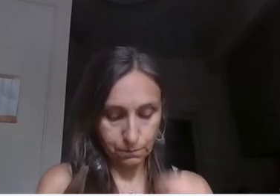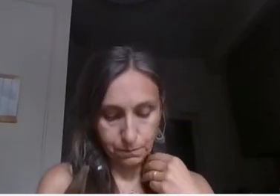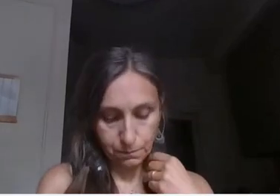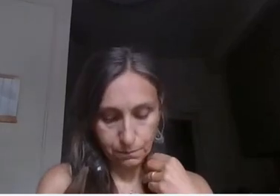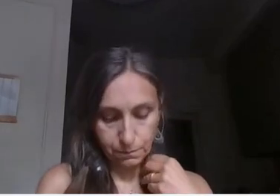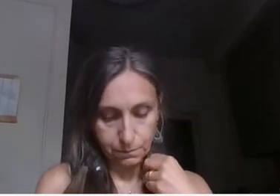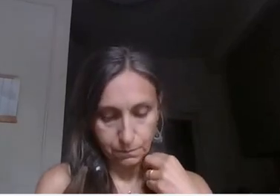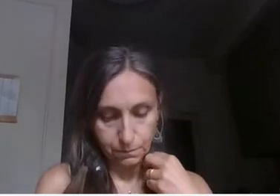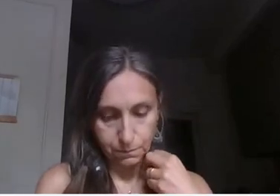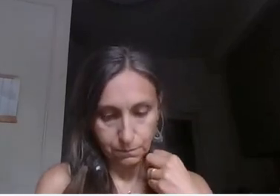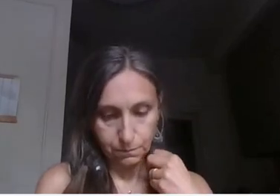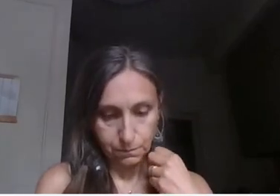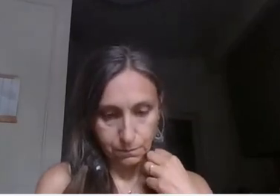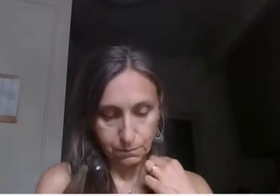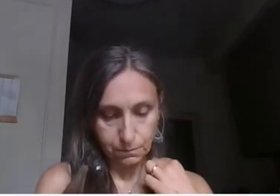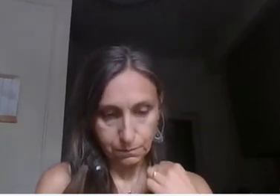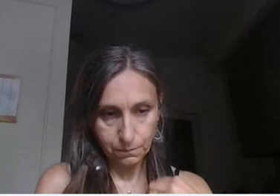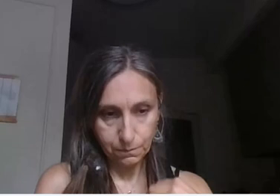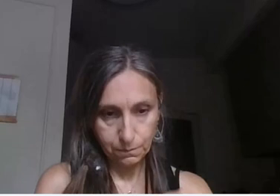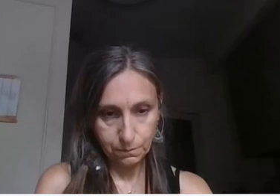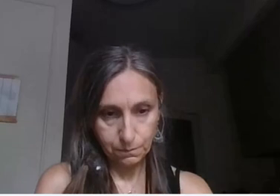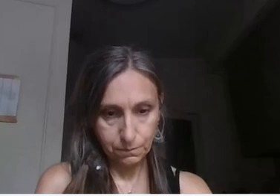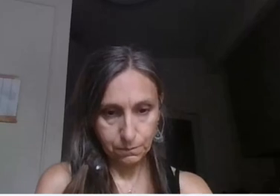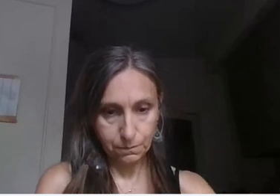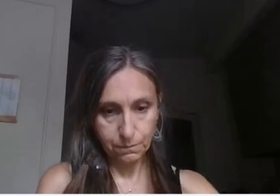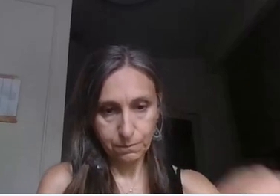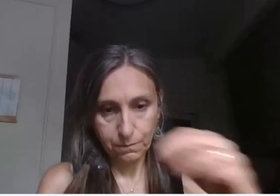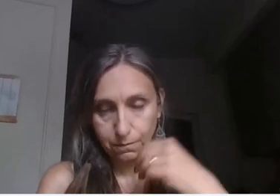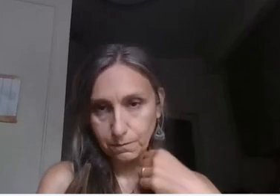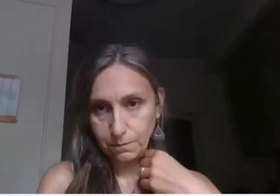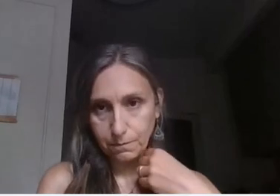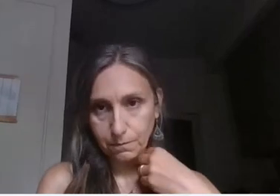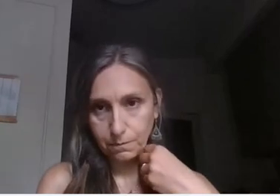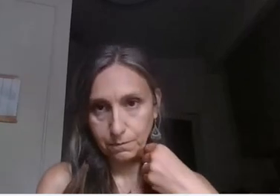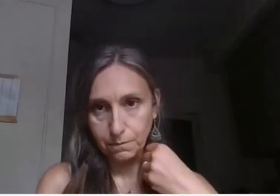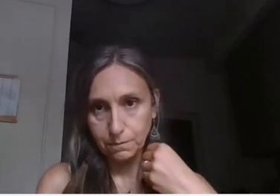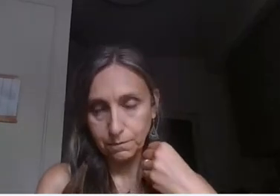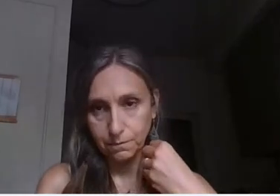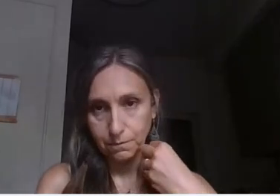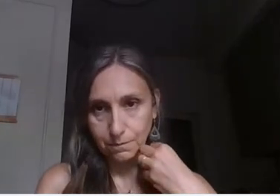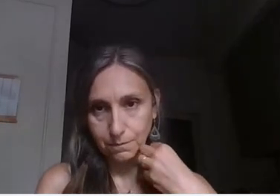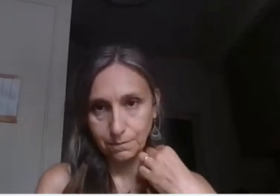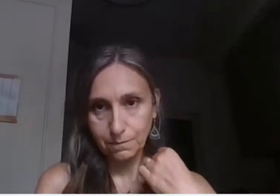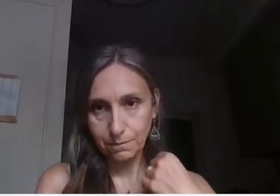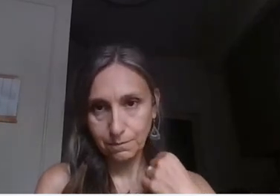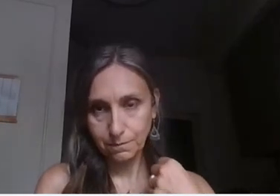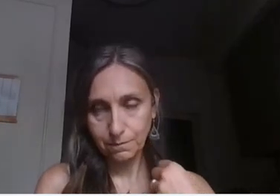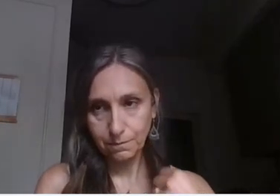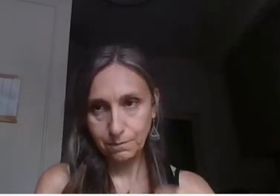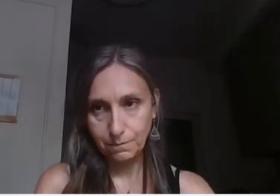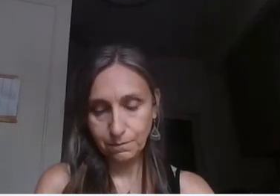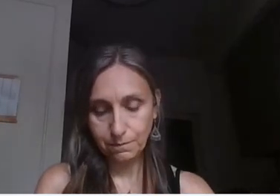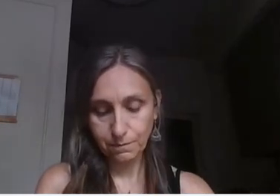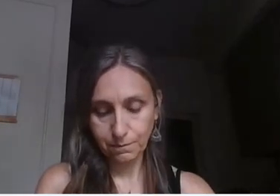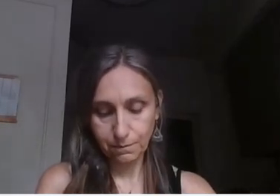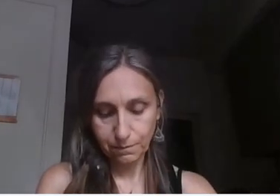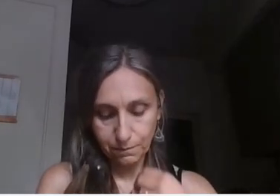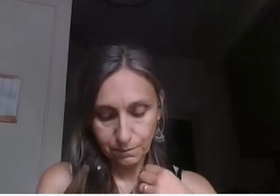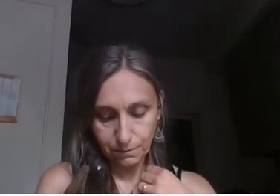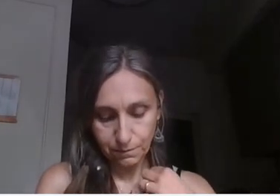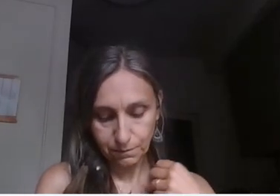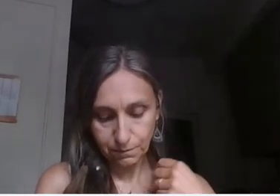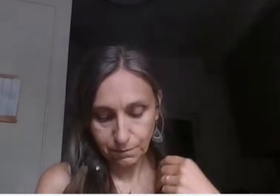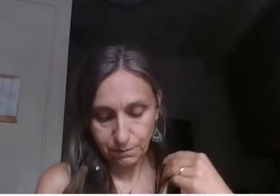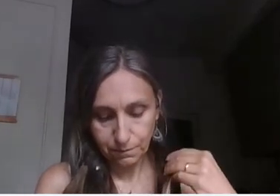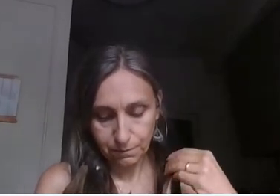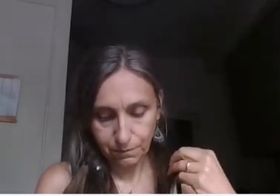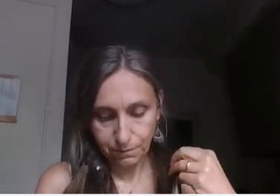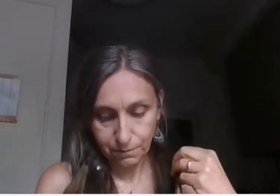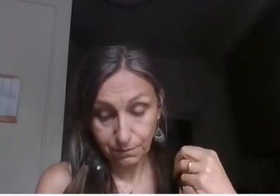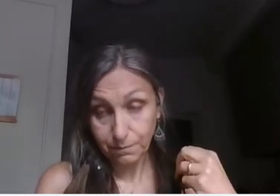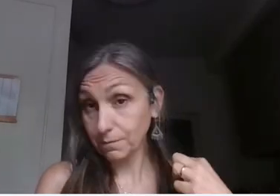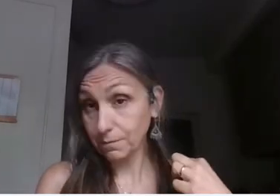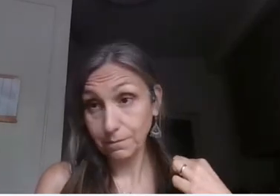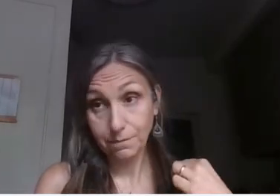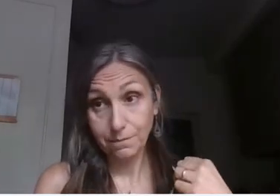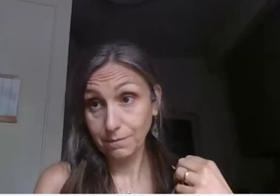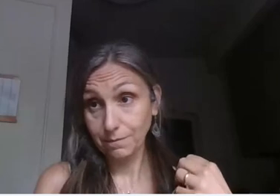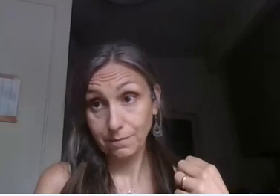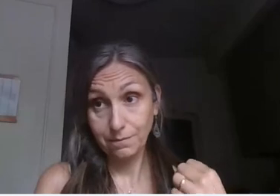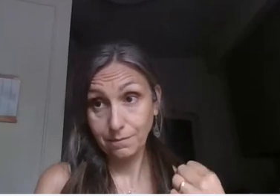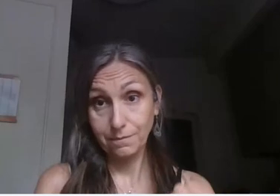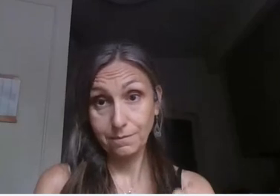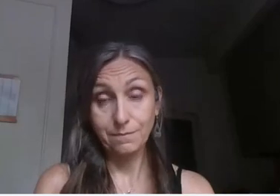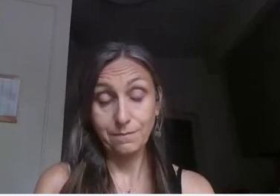pubblicare e quindi riusare un plugin di QGIS, deve avere la stessa licenza del soggetto, che se non sbaglio è GPL.